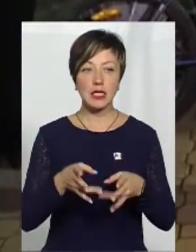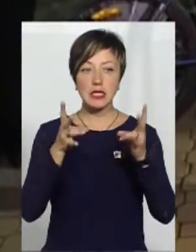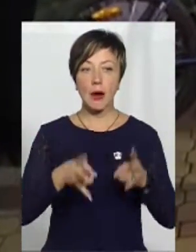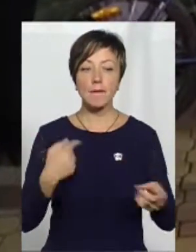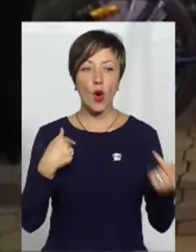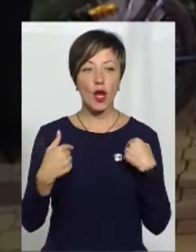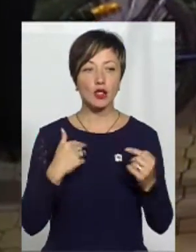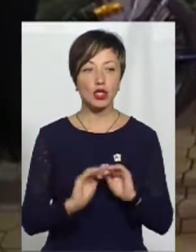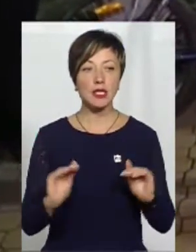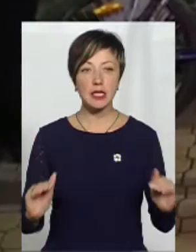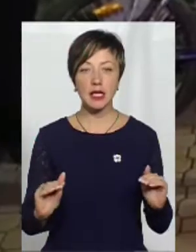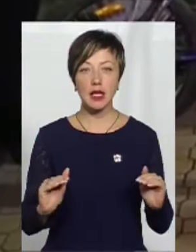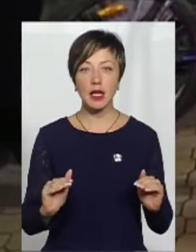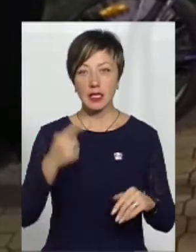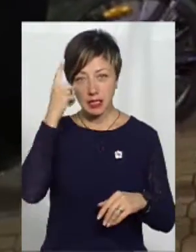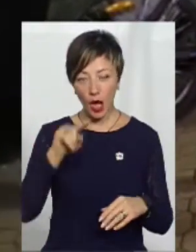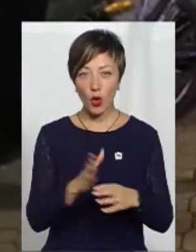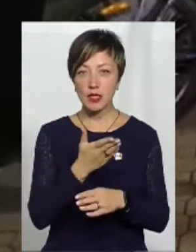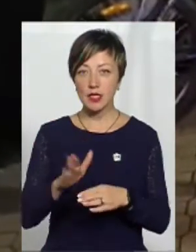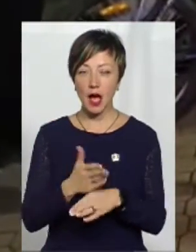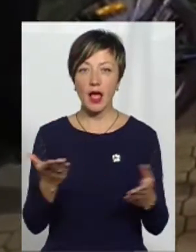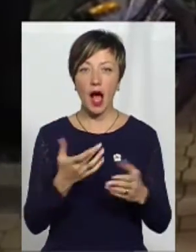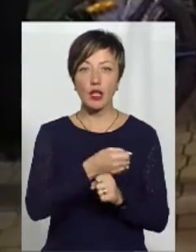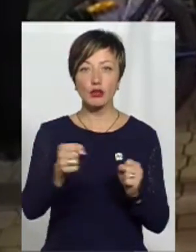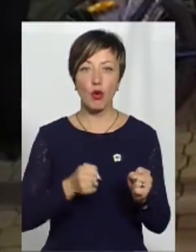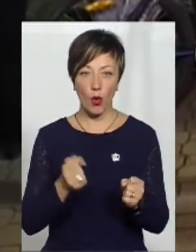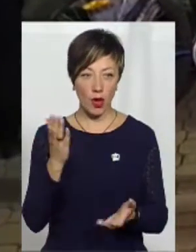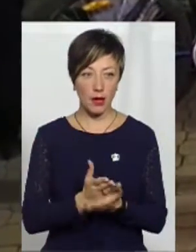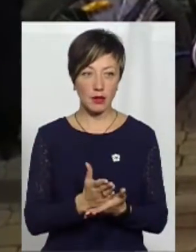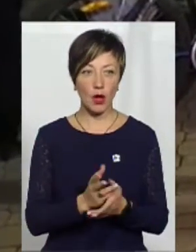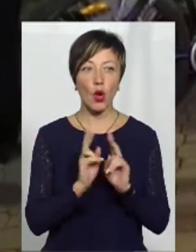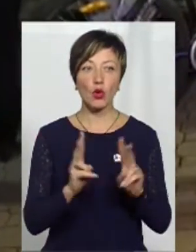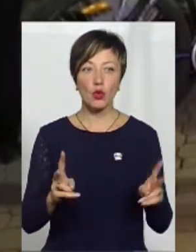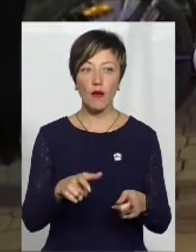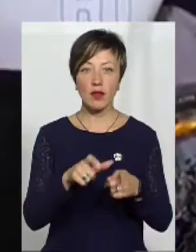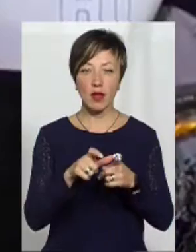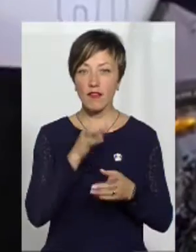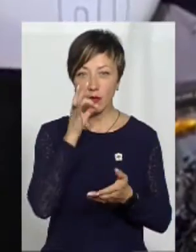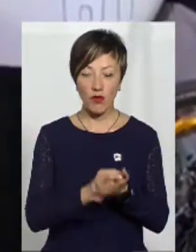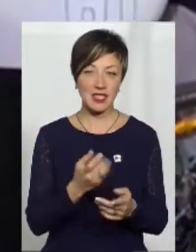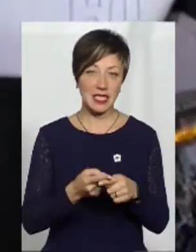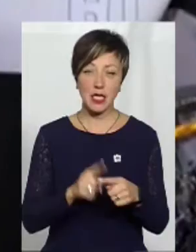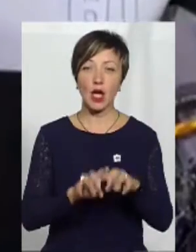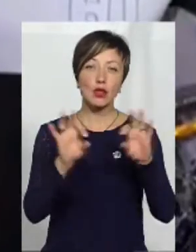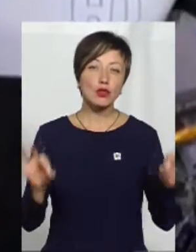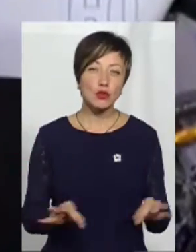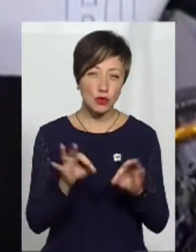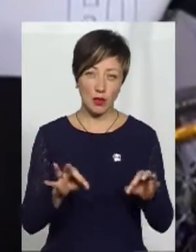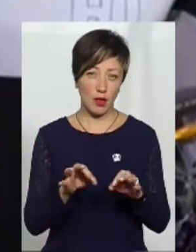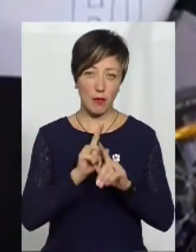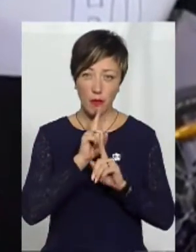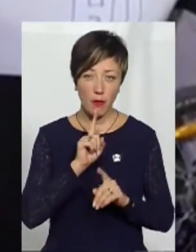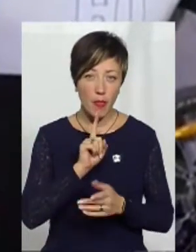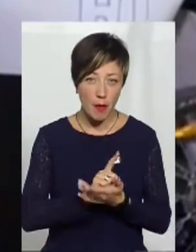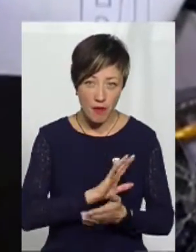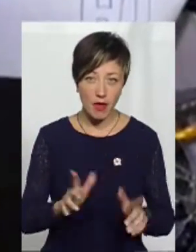дітей, які вже знають і розрізняють, яка зброя летить? Хто відповість за це? В жодному разі ми не повинні